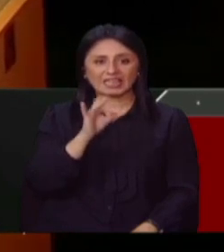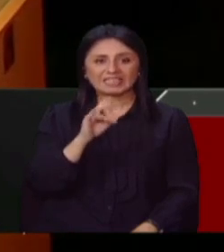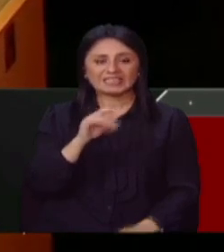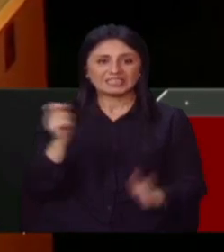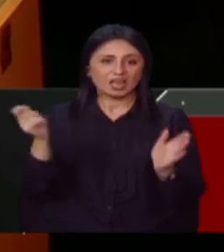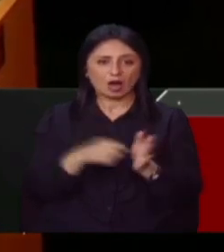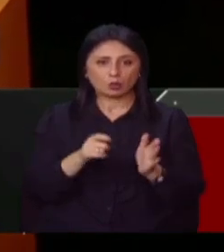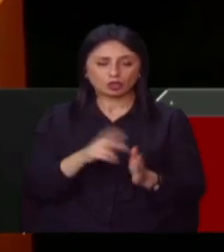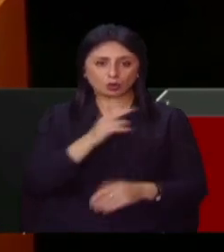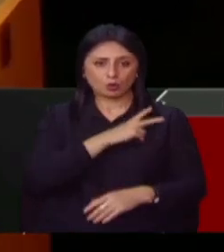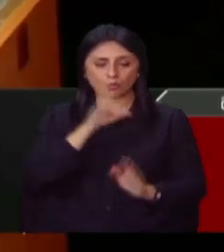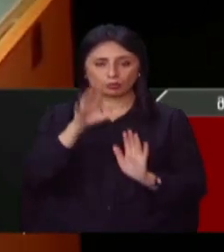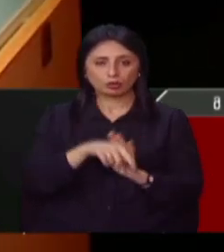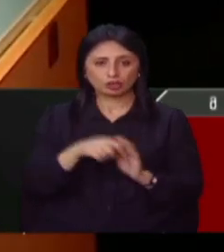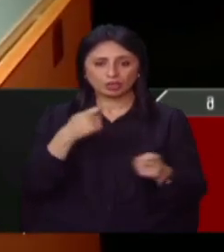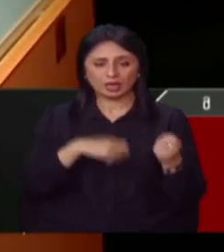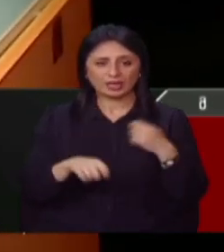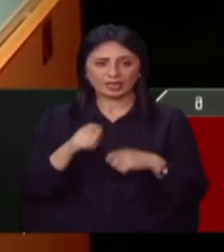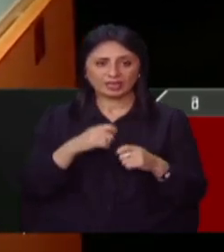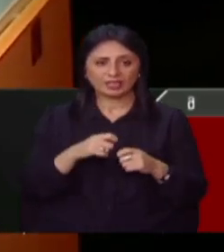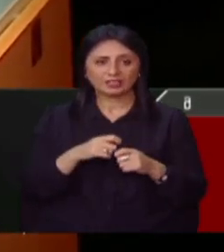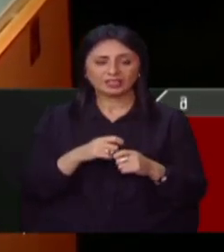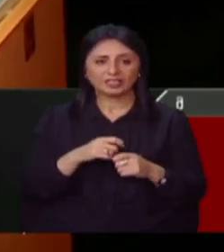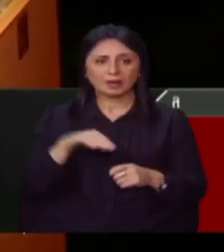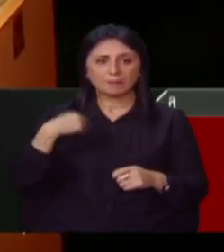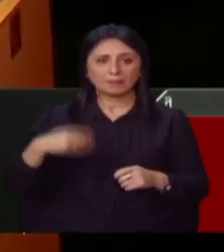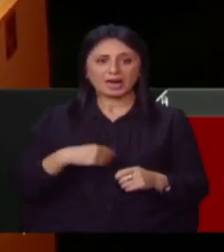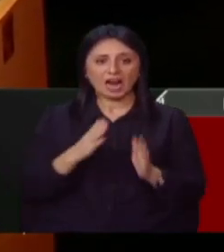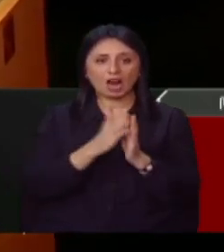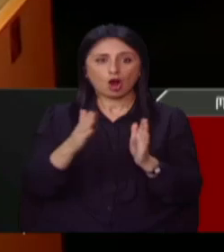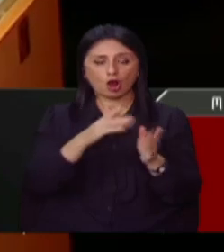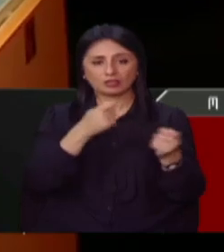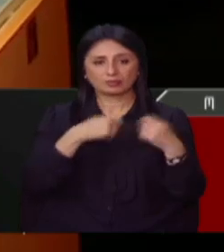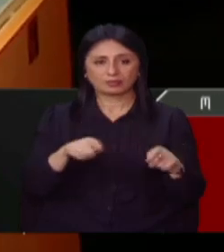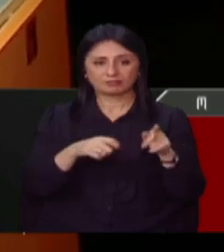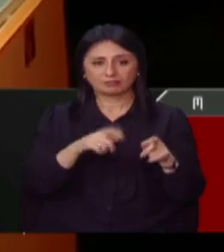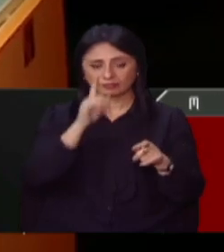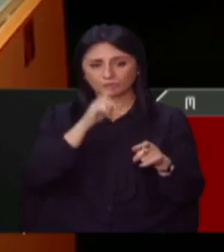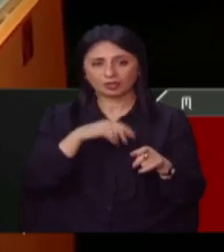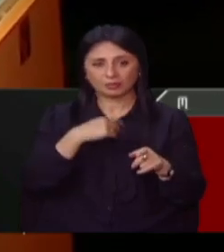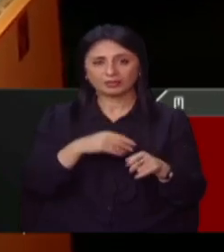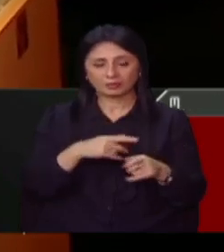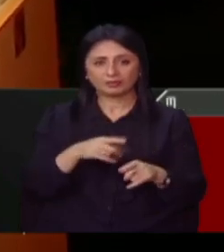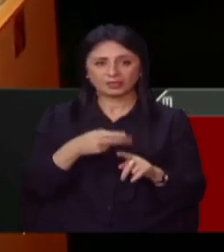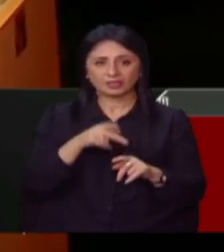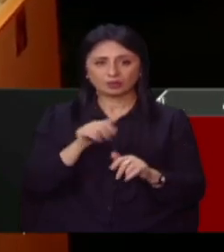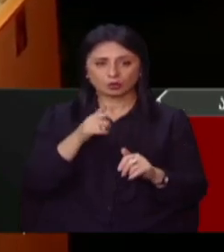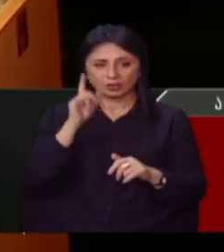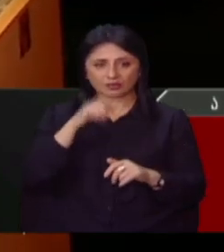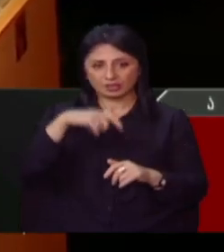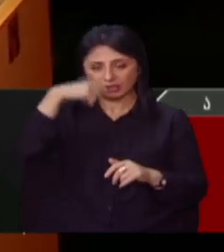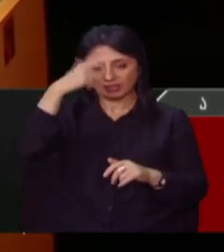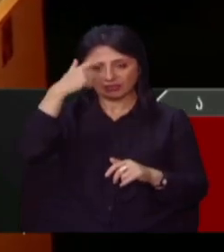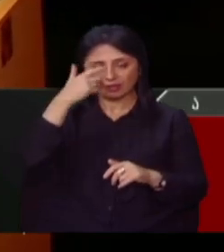auktsionze londonshi gaiqida erteti prangi colecționeri, da, colecționeri sunt hridan, da, is, როგორც ისეთ,